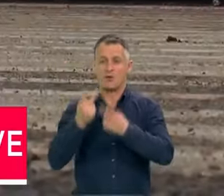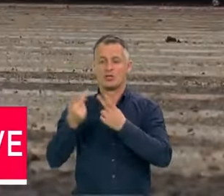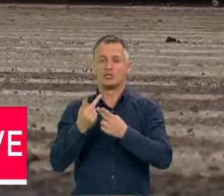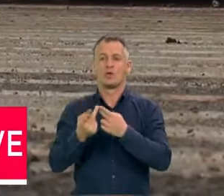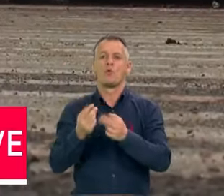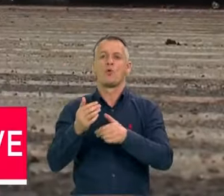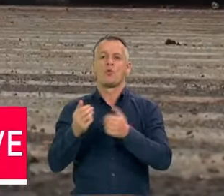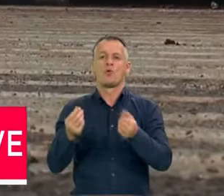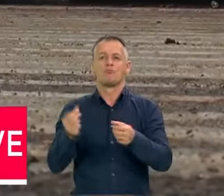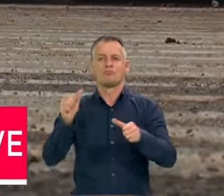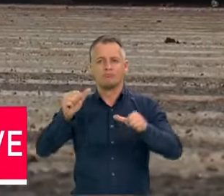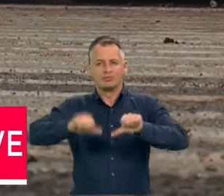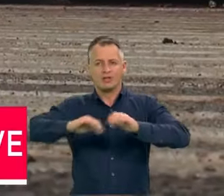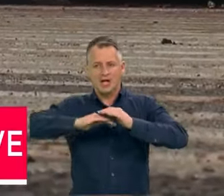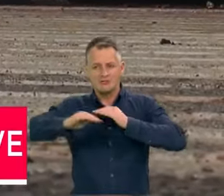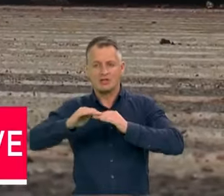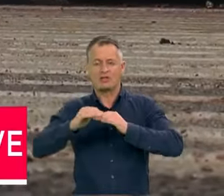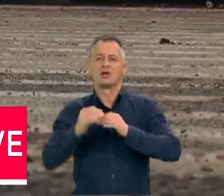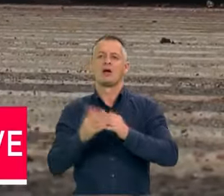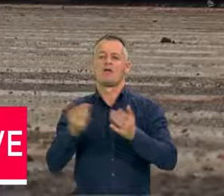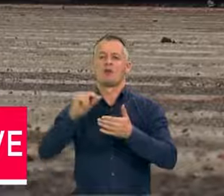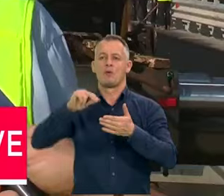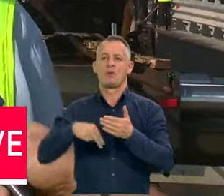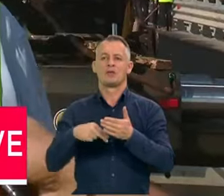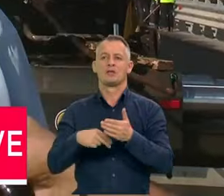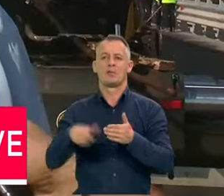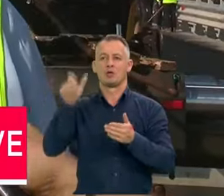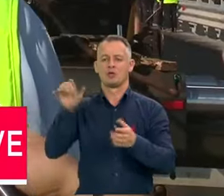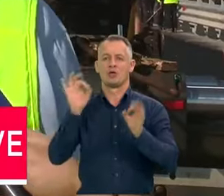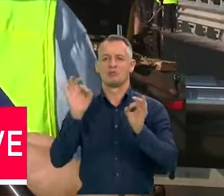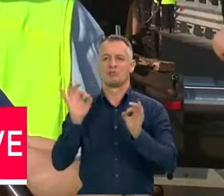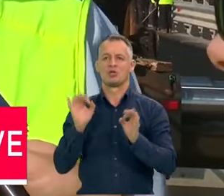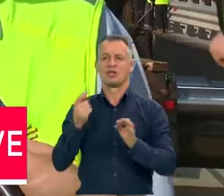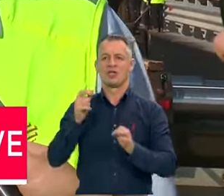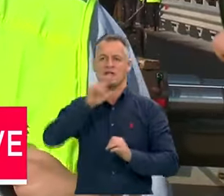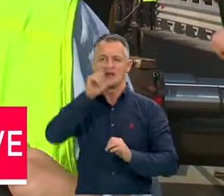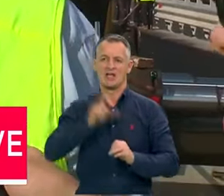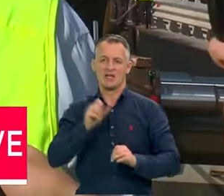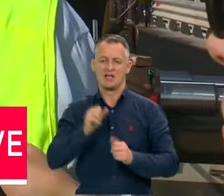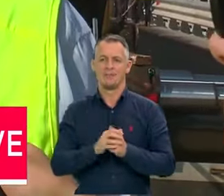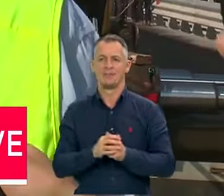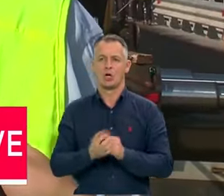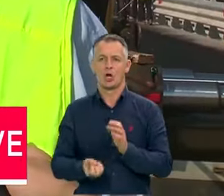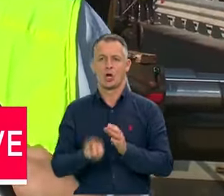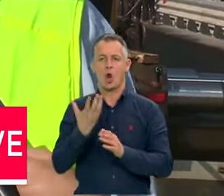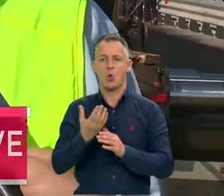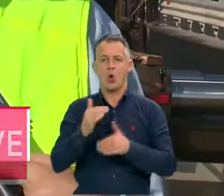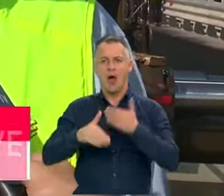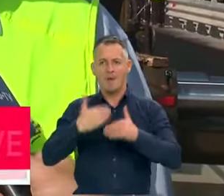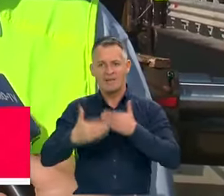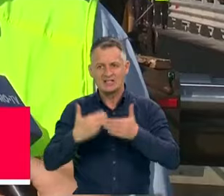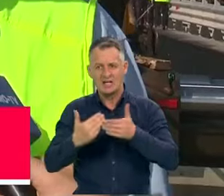revoluționară care ar fi fost aprobată de experții italieni este o o nouă compoziție a